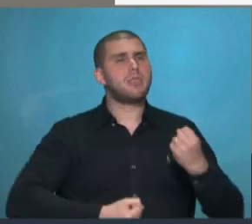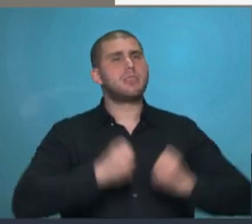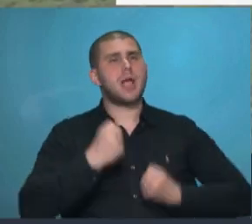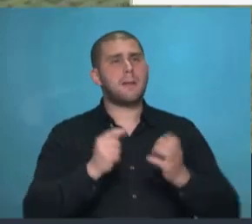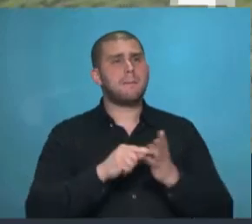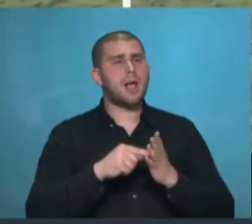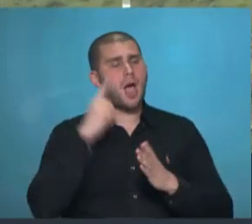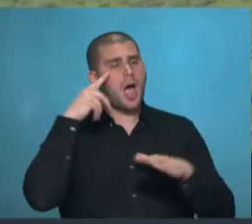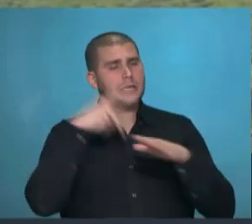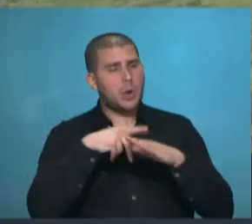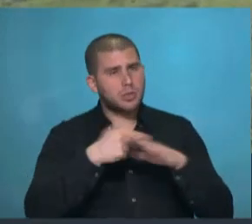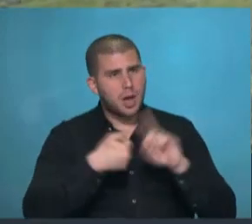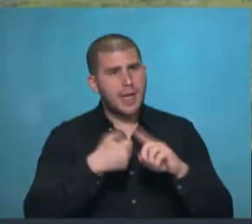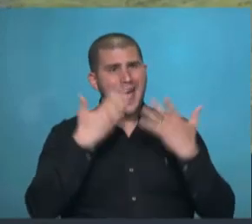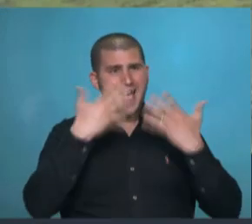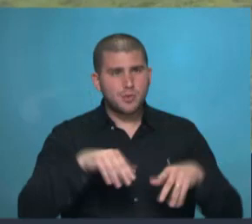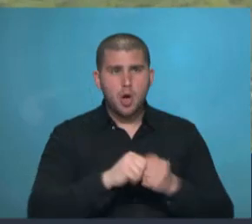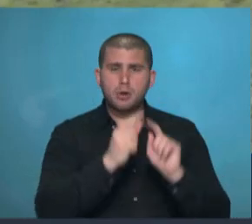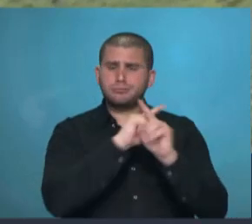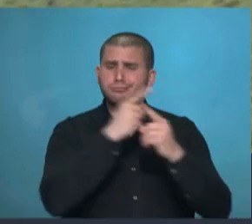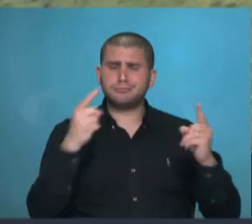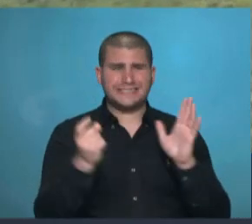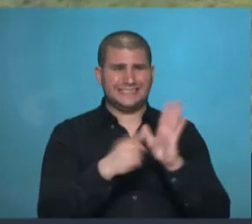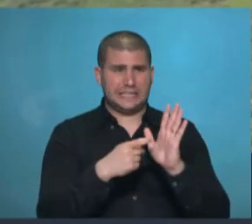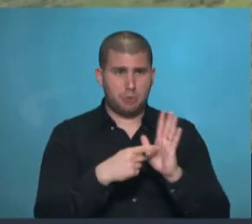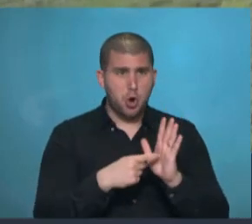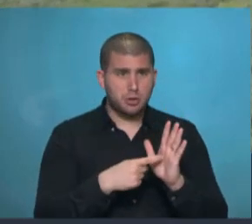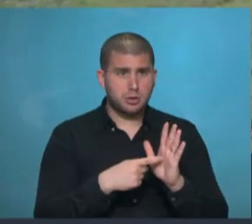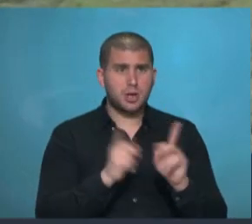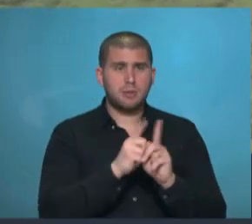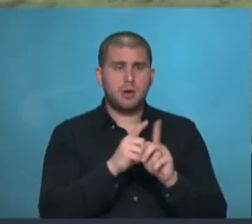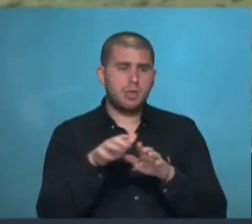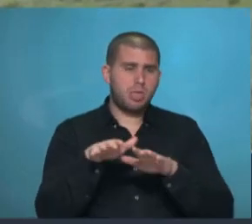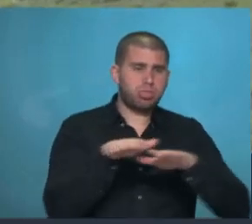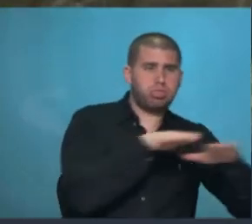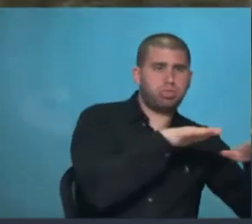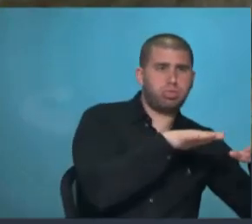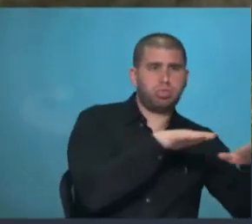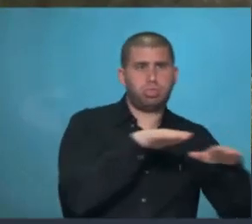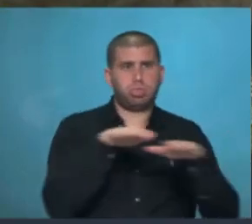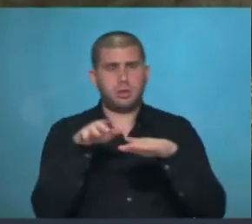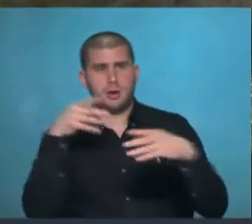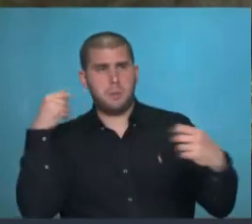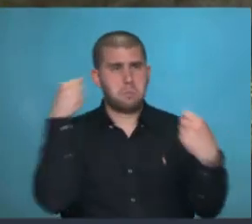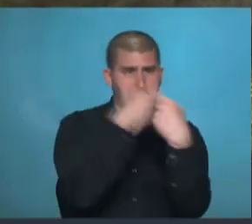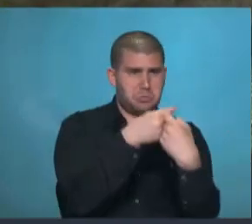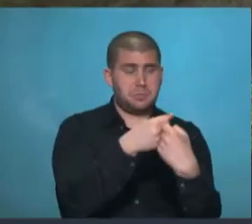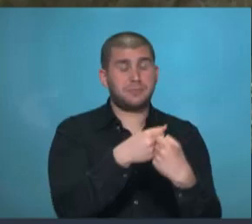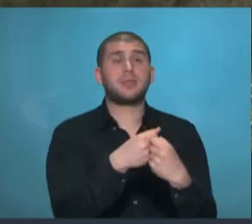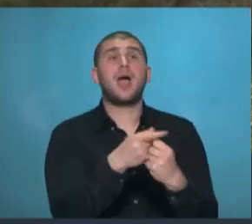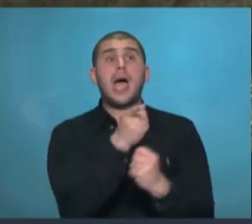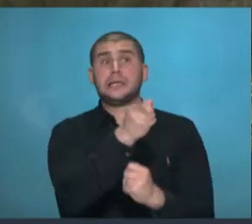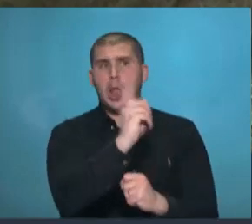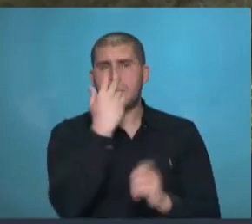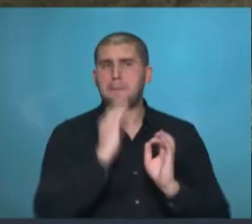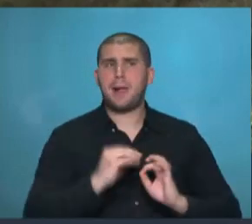הסחת דעת, עייפות או מכל סיבה אחרת, סוטה לנתיב הנגדי ומתנגש. אלא שכאן לא הייתה שום